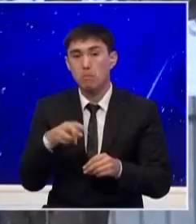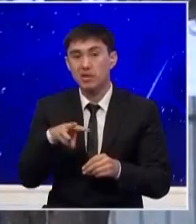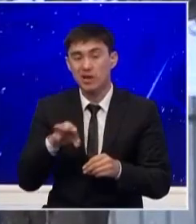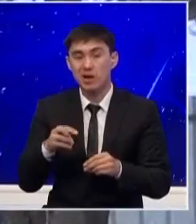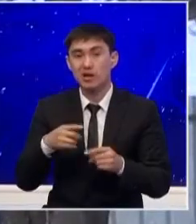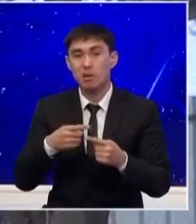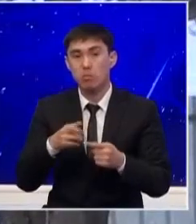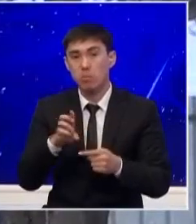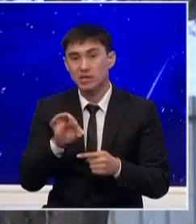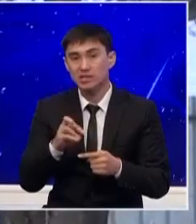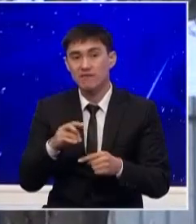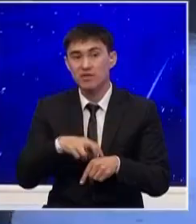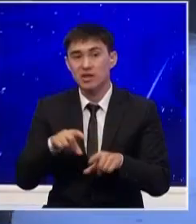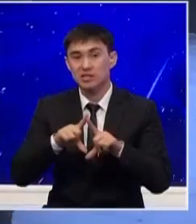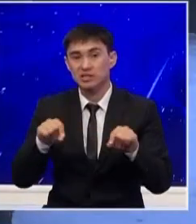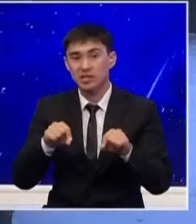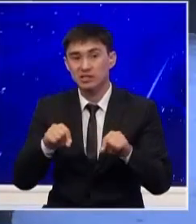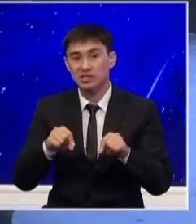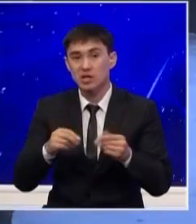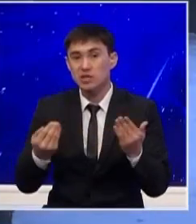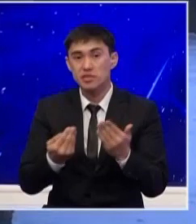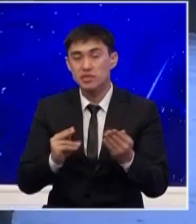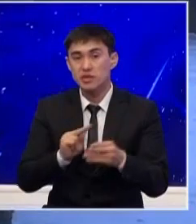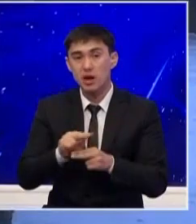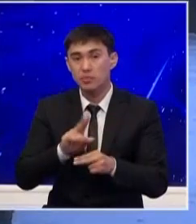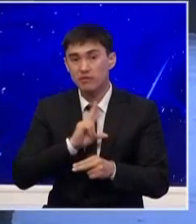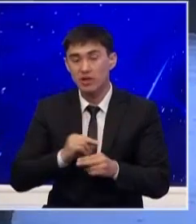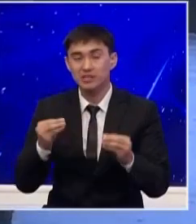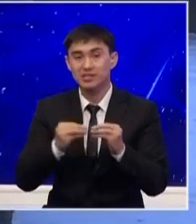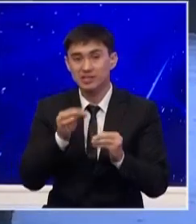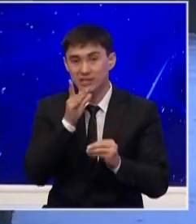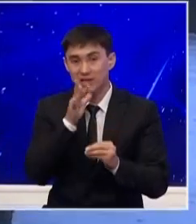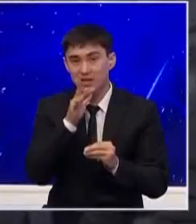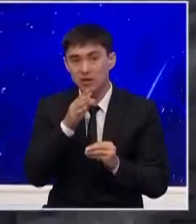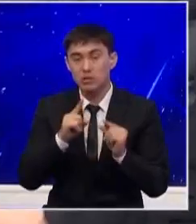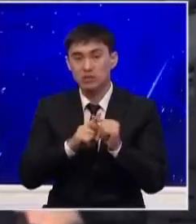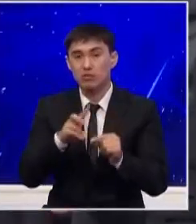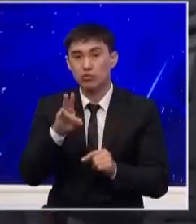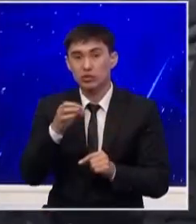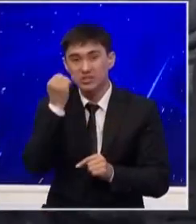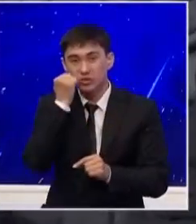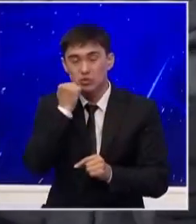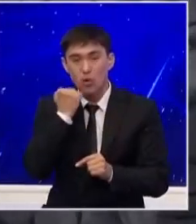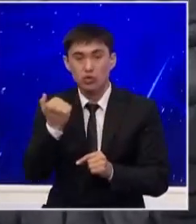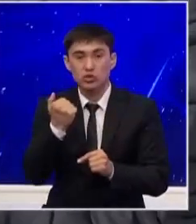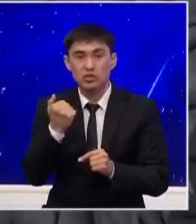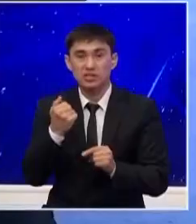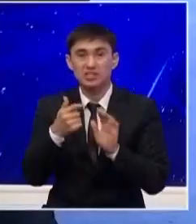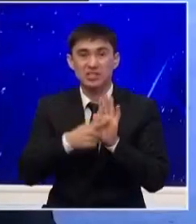база ветеринарных станций в регионе не обновлялась уже 10 лет. По словам Нуртаса Киалбекова, их изношенность составляет